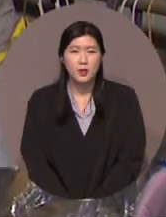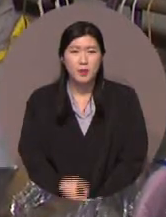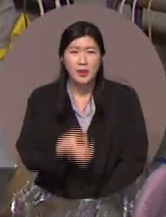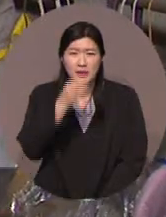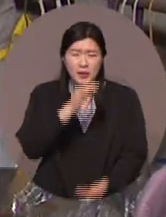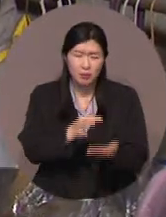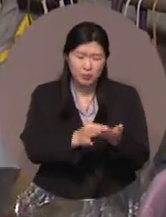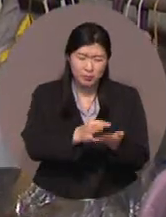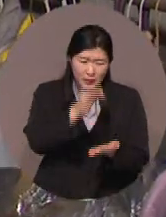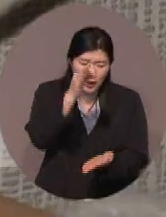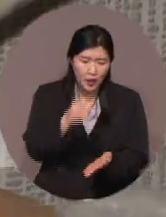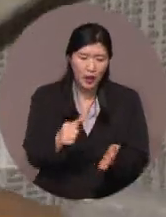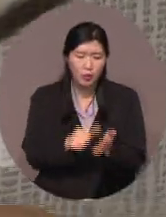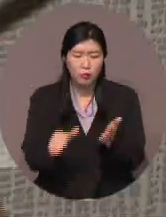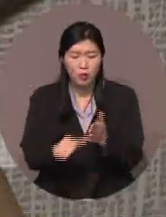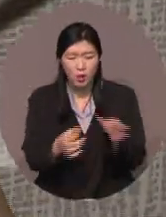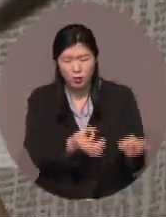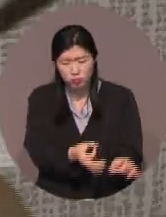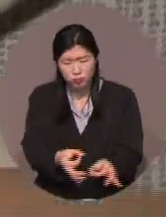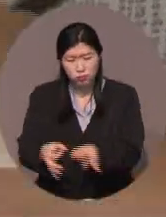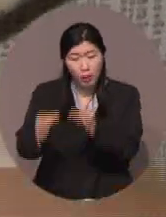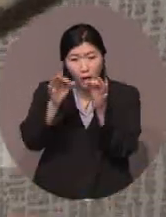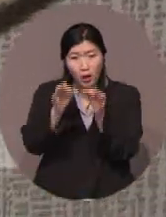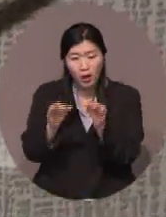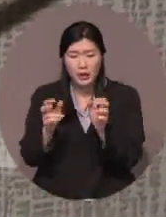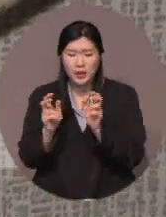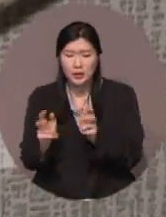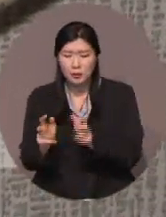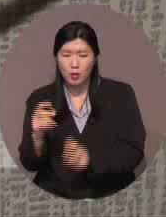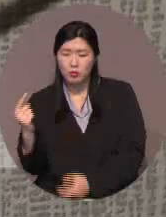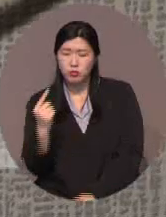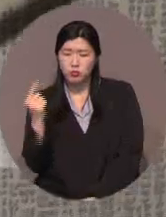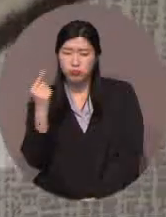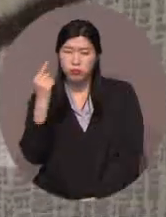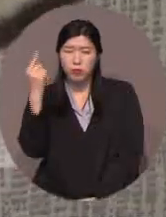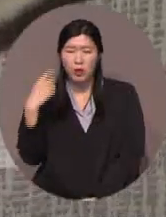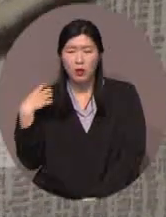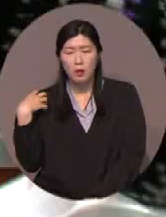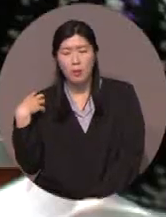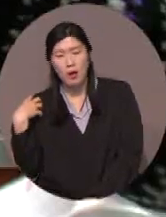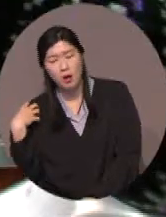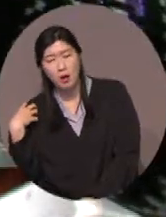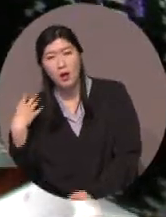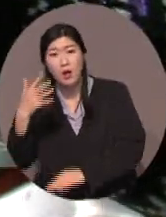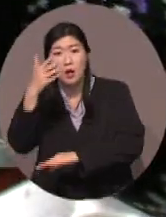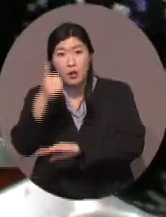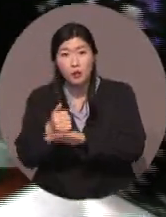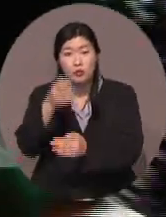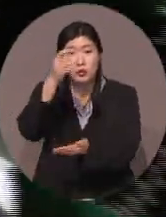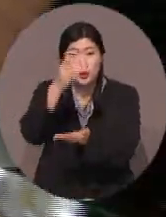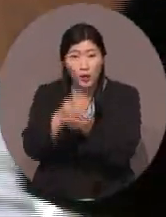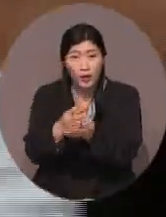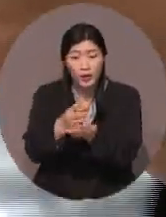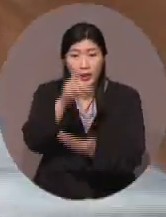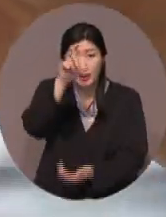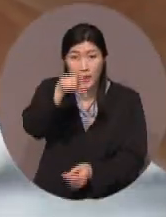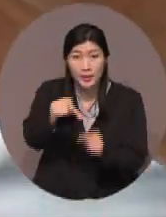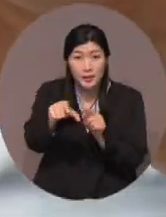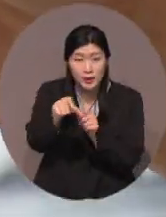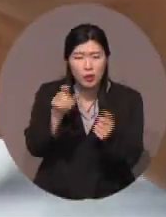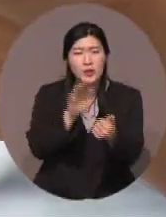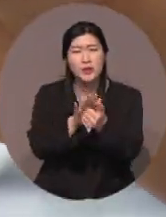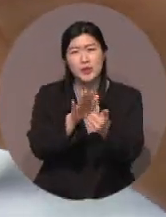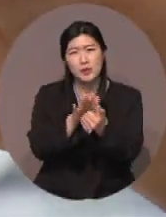고금리 고물가에 이어 난방비 급등까지 서민들의 어려움이 가중되자 천안시는 지역화폐인 천하사랑카드를